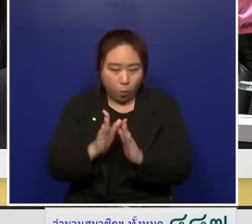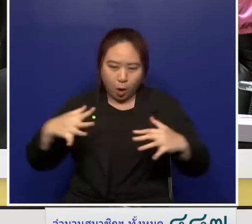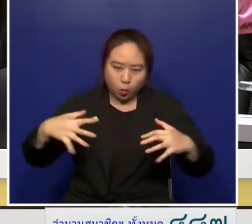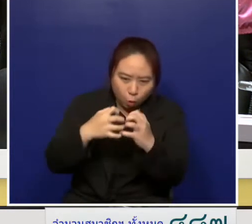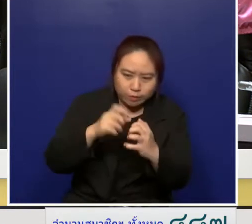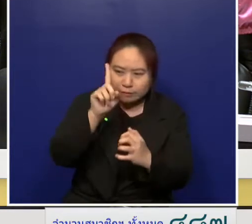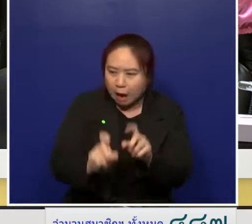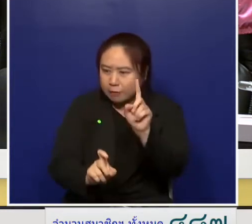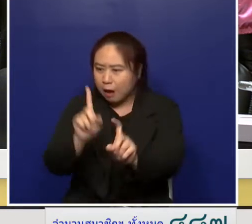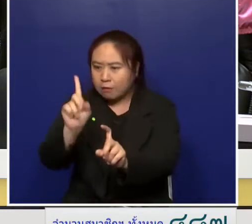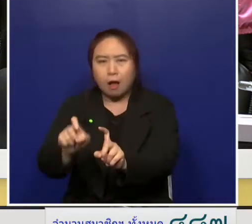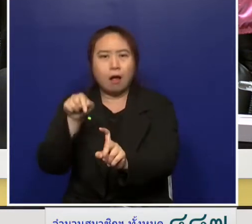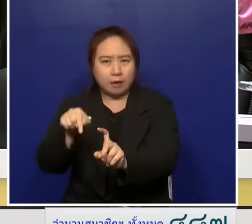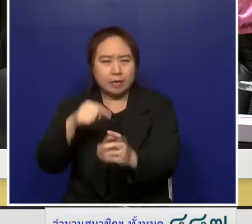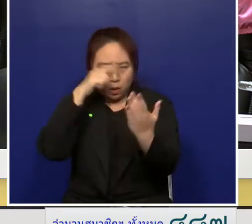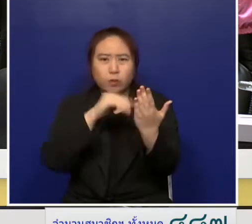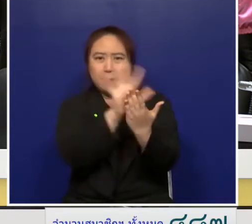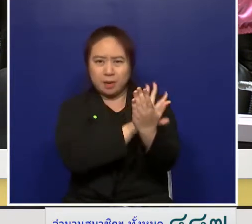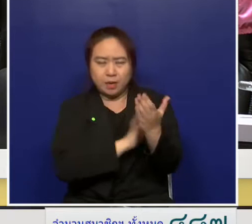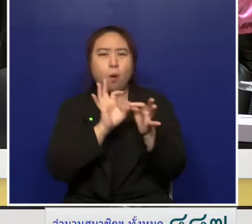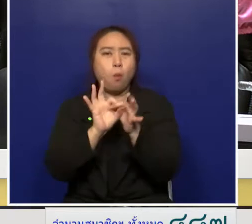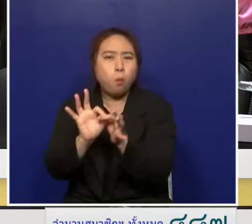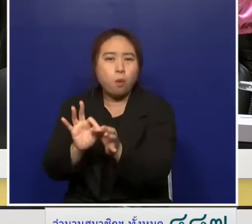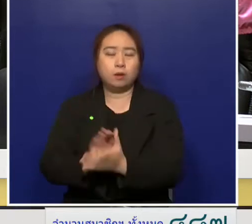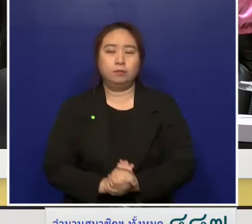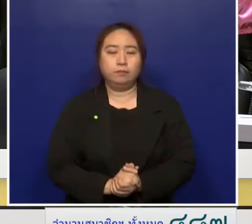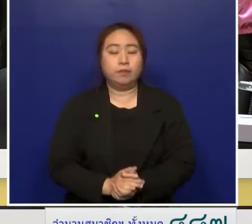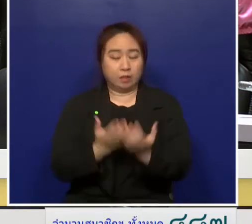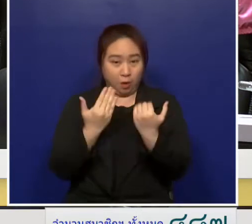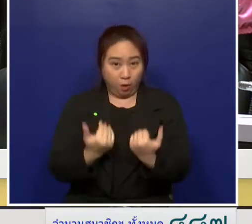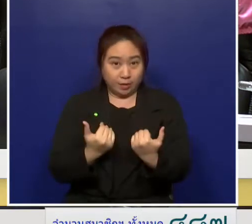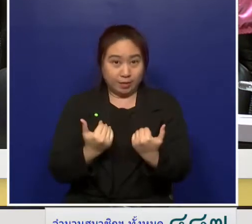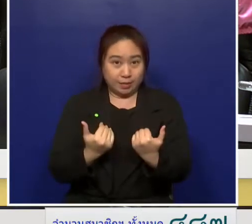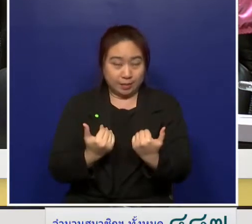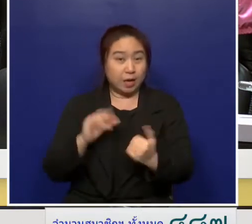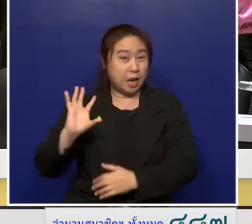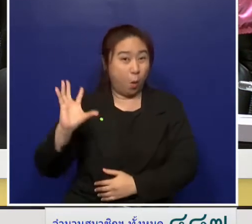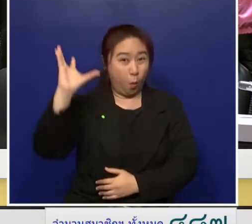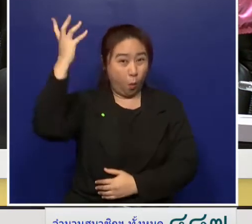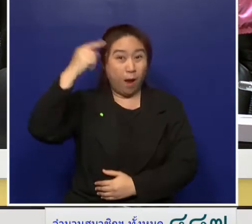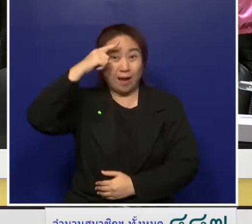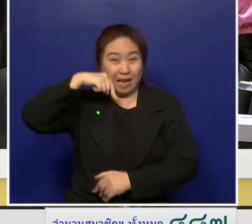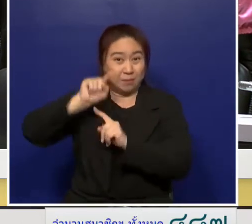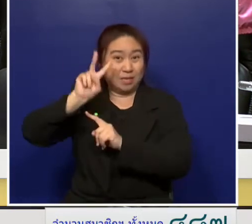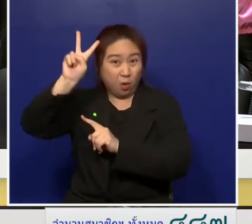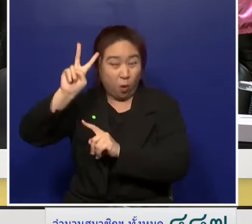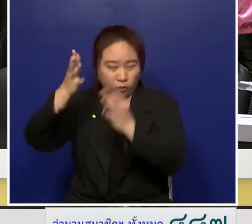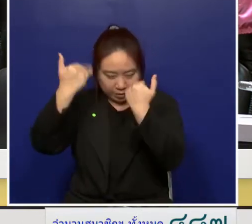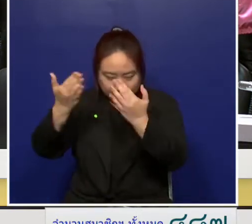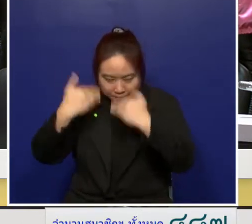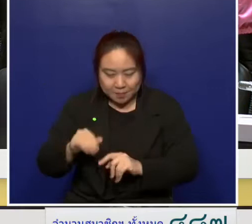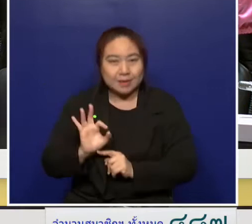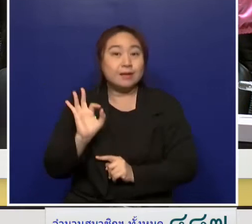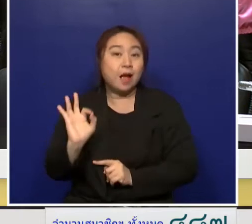เหตุทางถนนของประเทศไยมมว่จะรดลงจากอัดับ 2 ของโลกหรออัดับ 9 ของโลกก็ ตาม